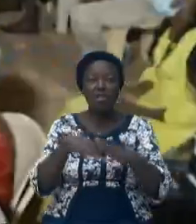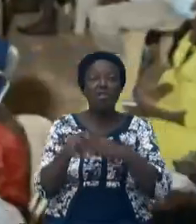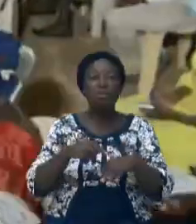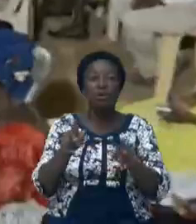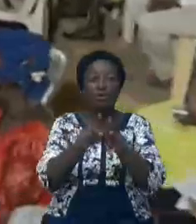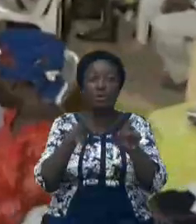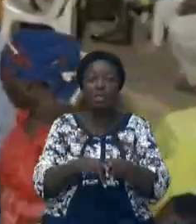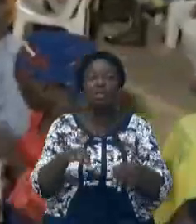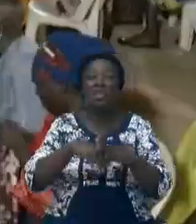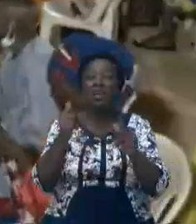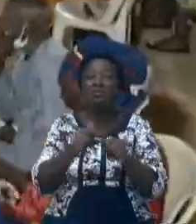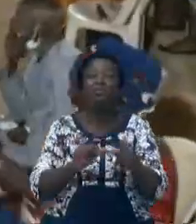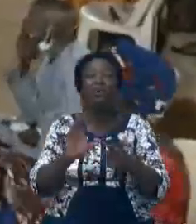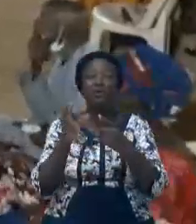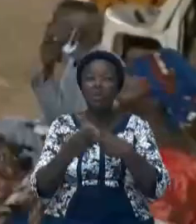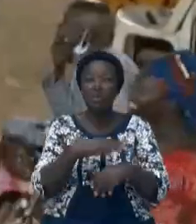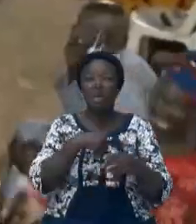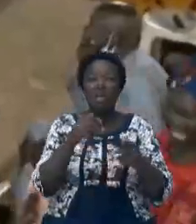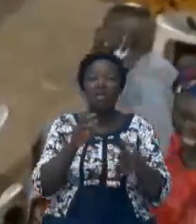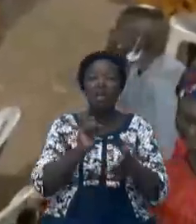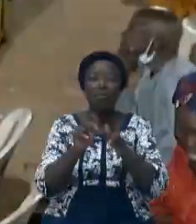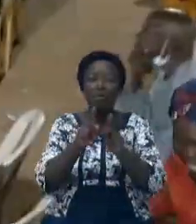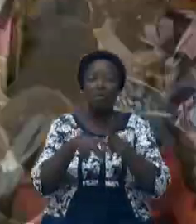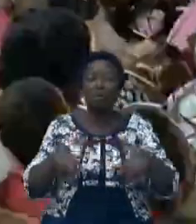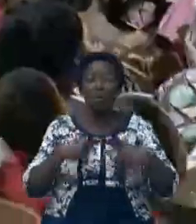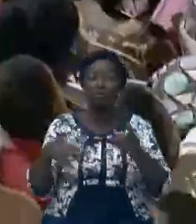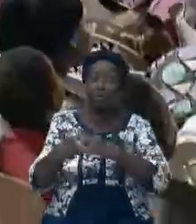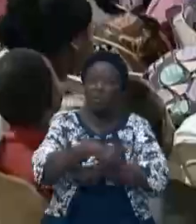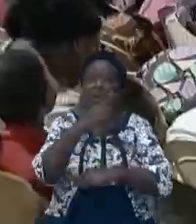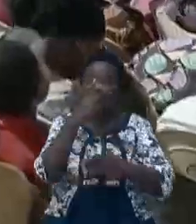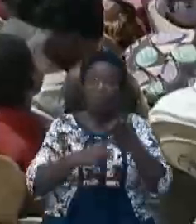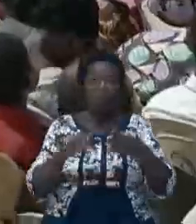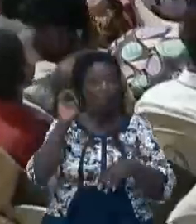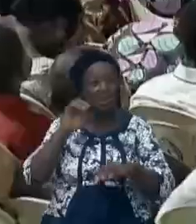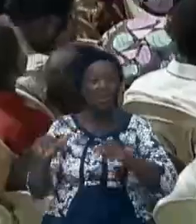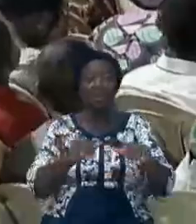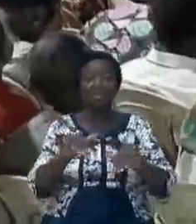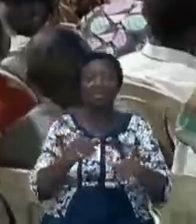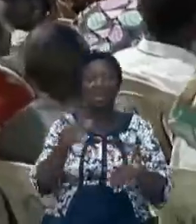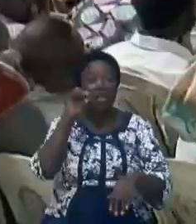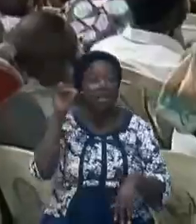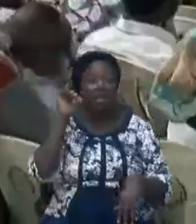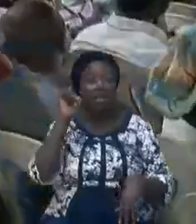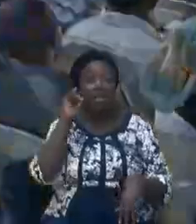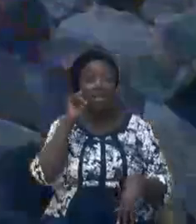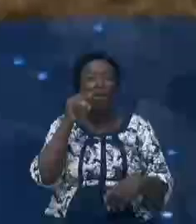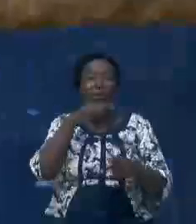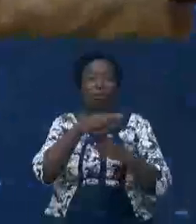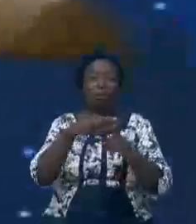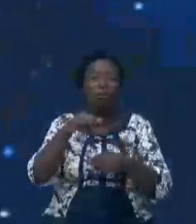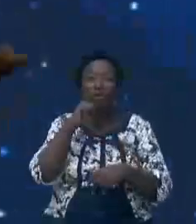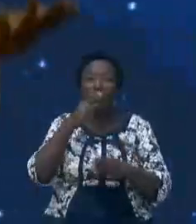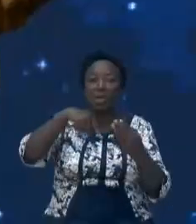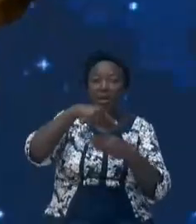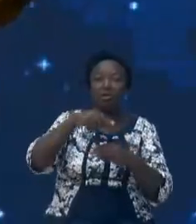dans ta famille dans sa localité dans toutes les communautés aujourd'hui ce qu'il a fait